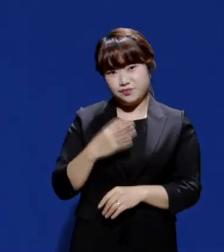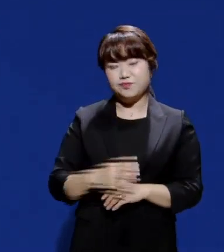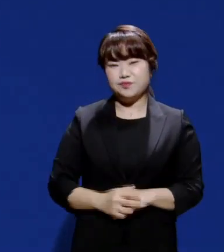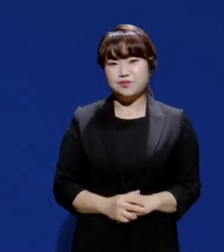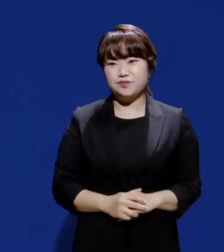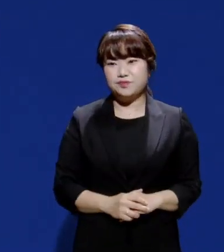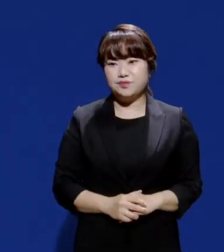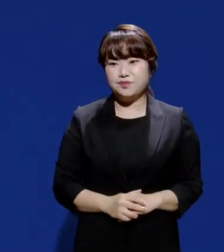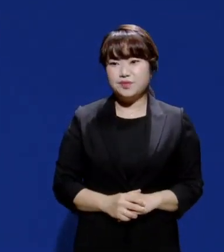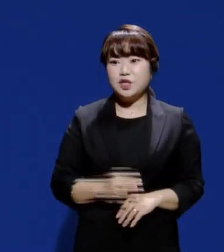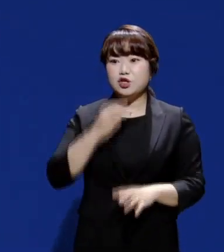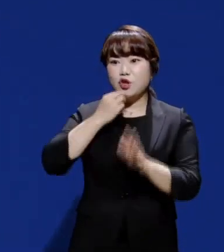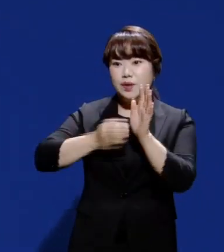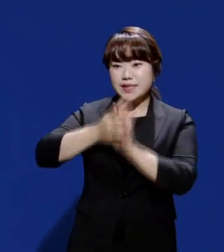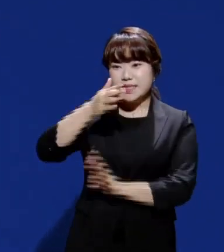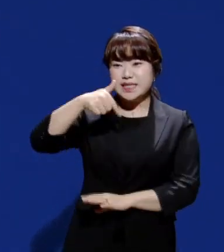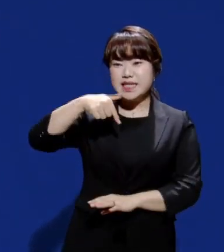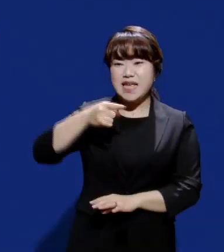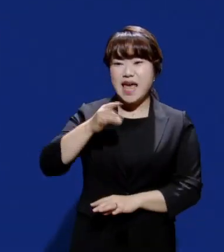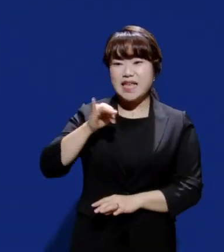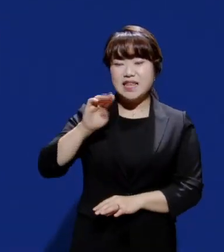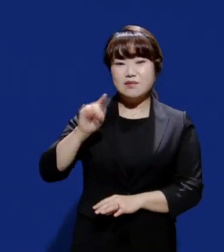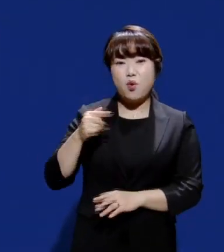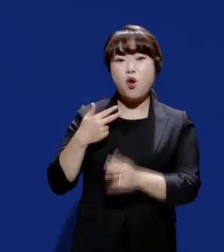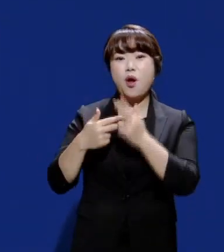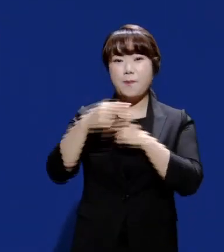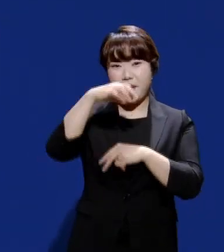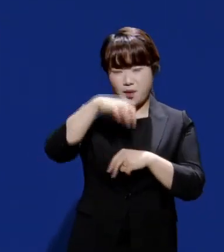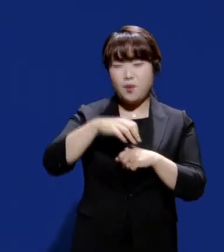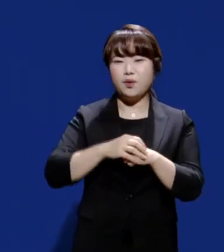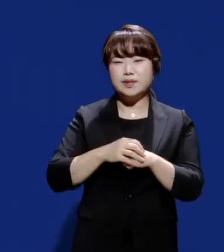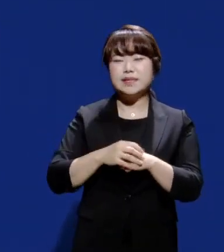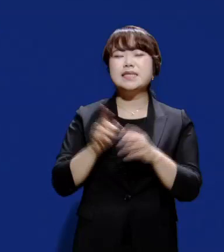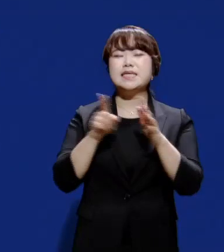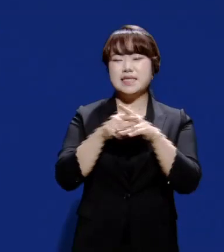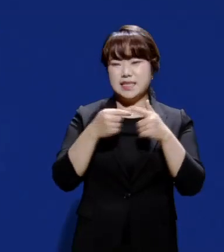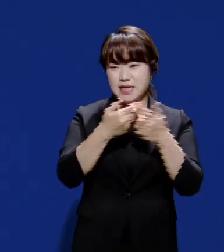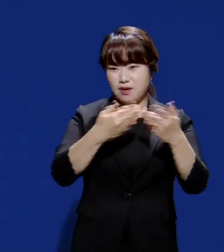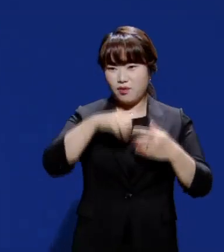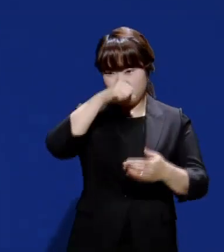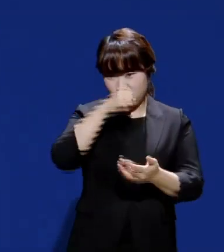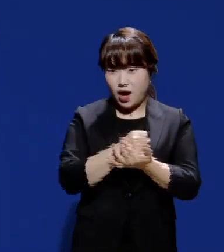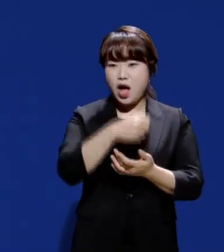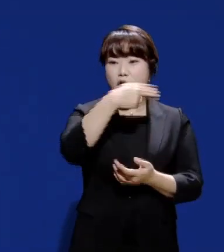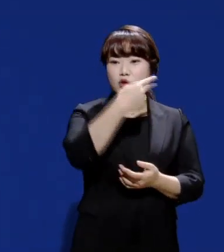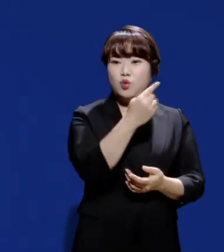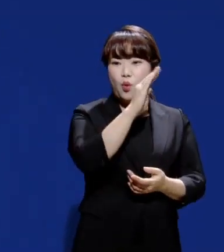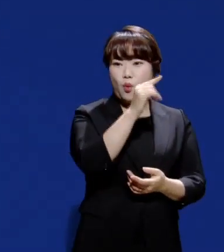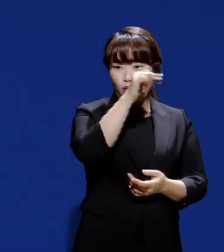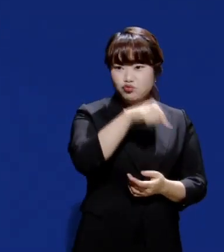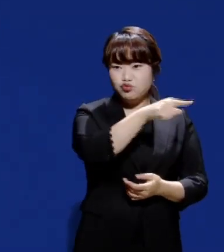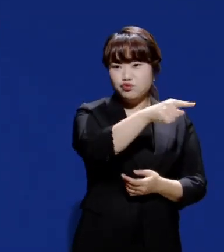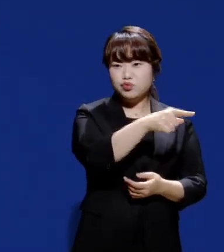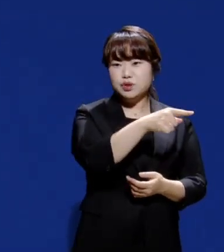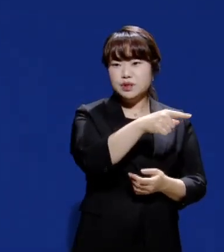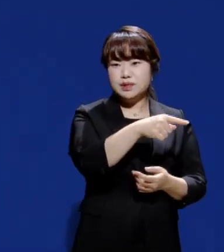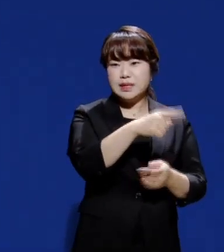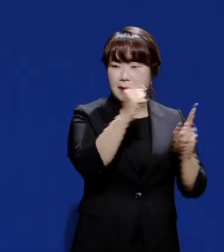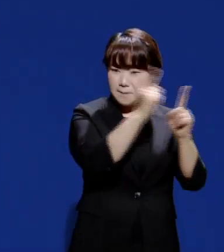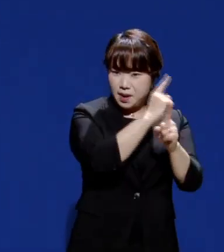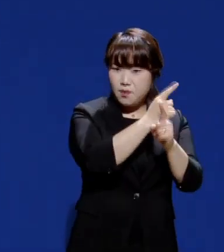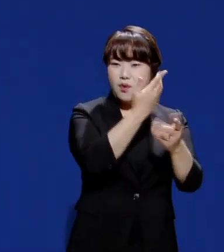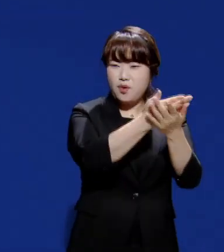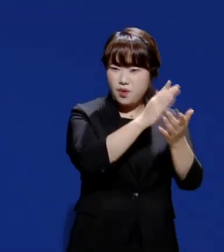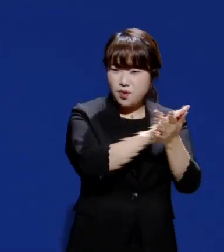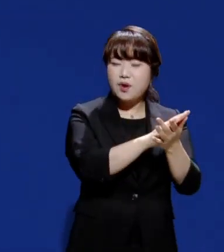서울시 게이트볼협회에서 양보를 하셔가지고 도봉구 다락원 체육공원도 괜찮다. 대신 팔면을